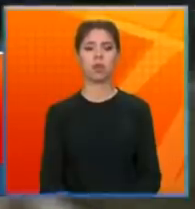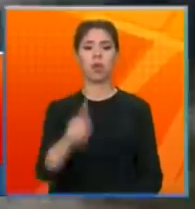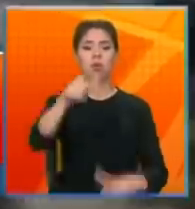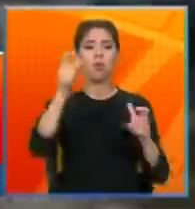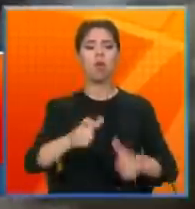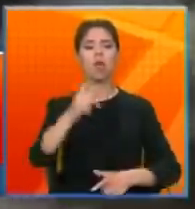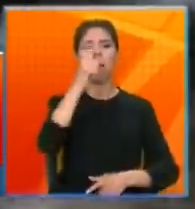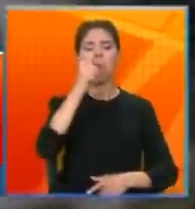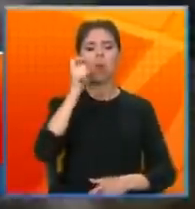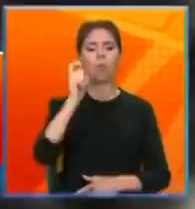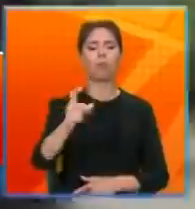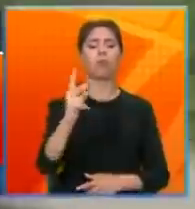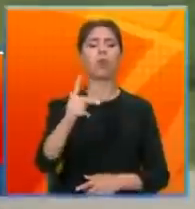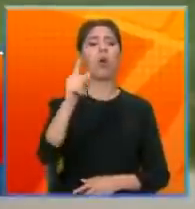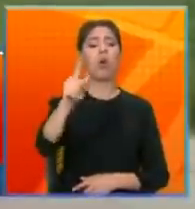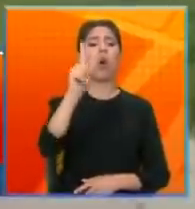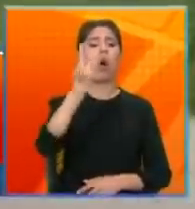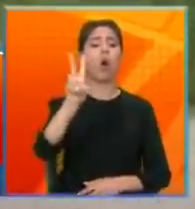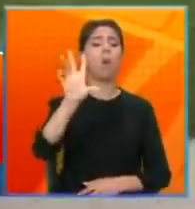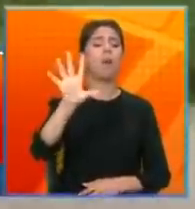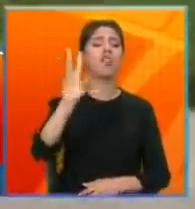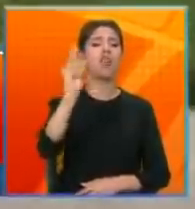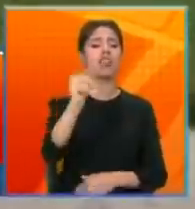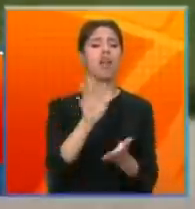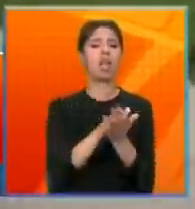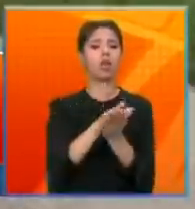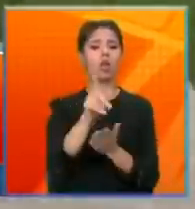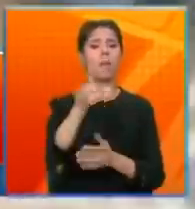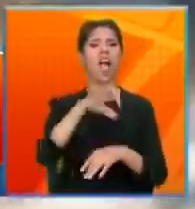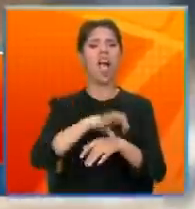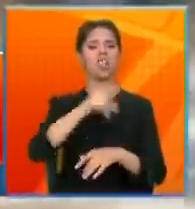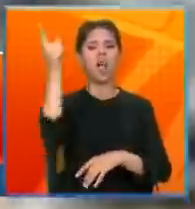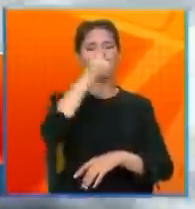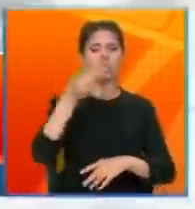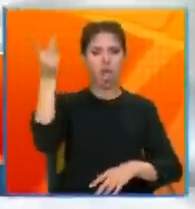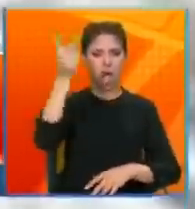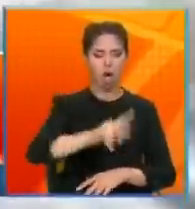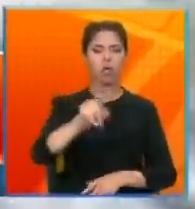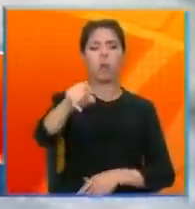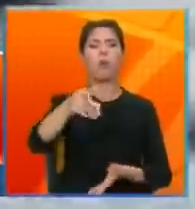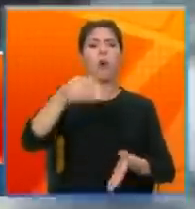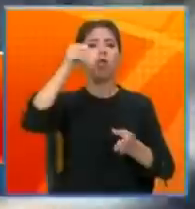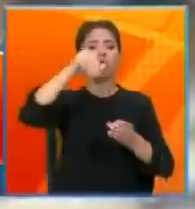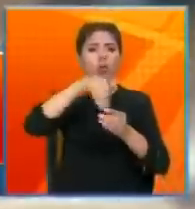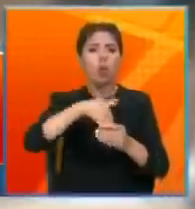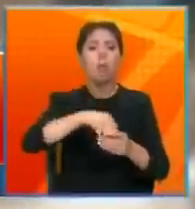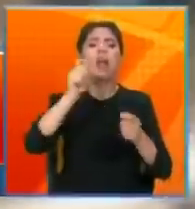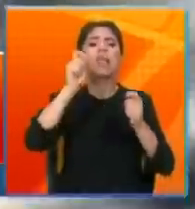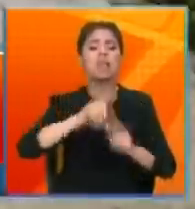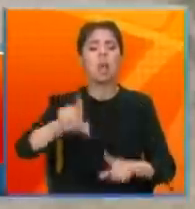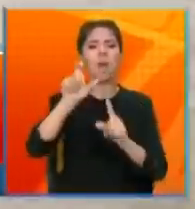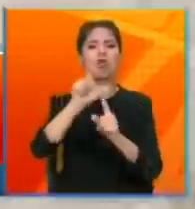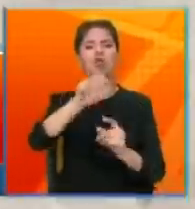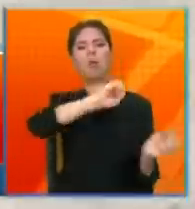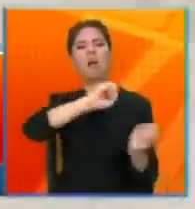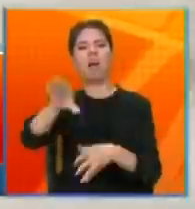Burası Bolu. 15'e yakın köpek belediyeye bağlı barınakta hastalık sonucu ölmüştü. Gömülmek yerine hepsi çöp kamyonuyla